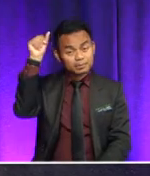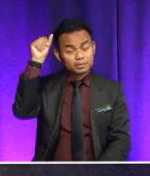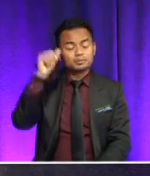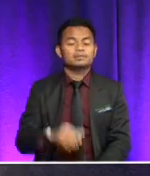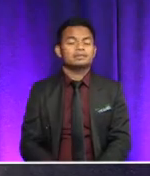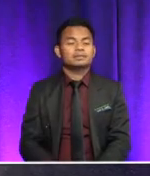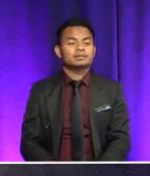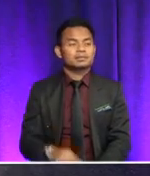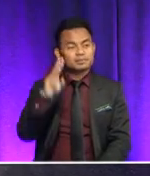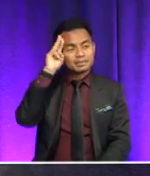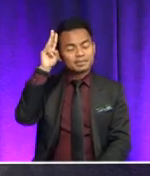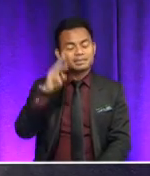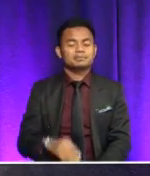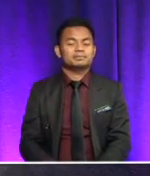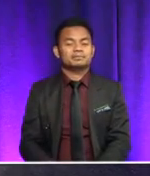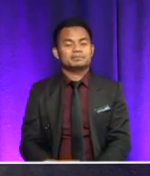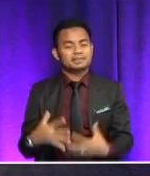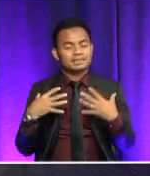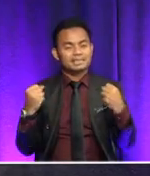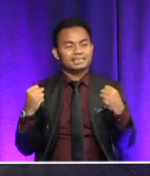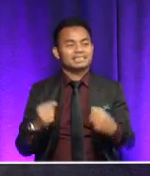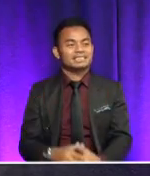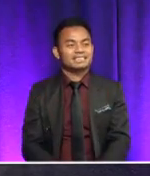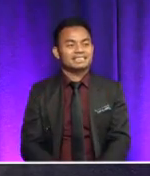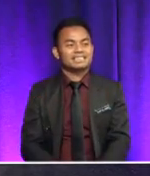Alhamdulillah Irfan apa kabar